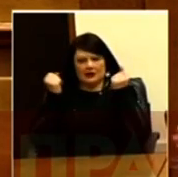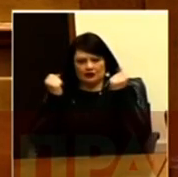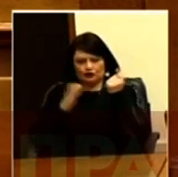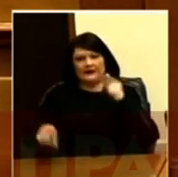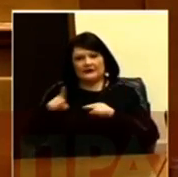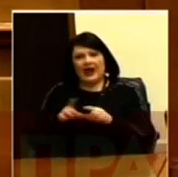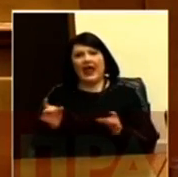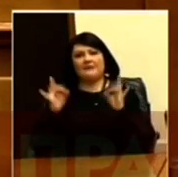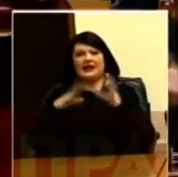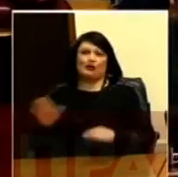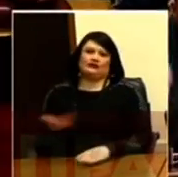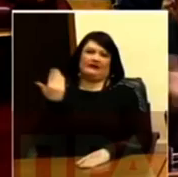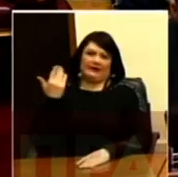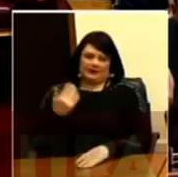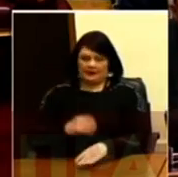τόπος από εσάς.